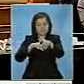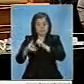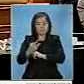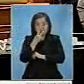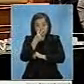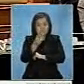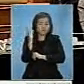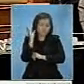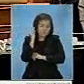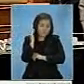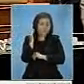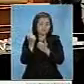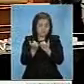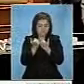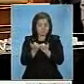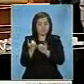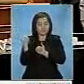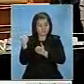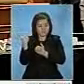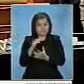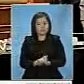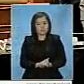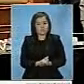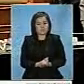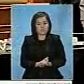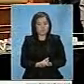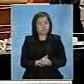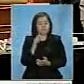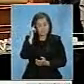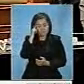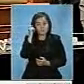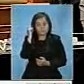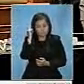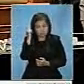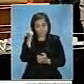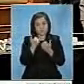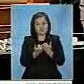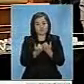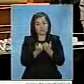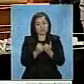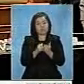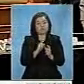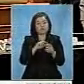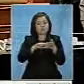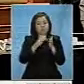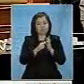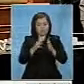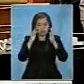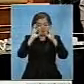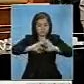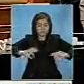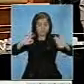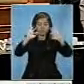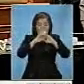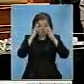การพิจารณาตรงนี้นะครับก็คงจะได้เข้าใจในประเด็นนี้ว่า มิได้เป็นความประสงค์ของรัฐบาลที่จะไปทำให้เกิดง